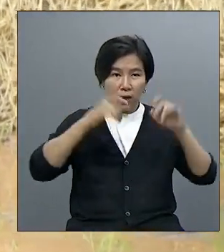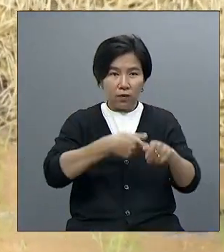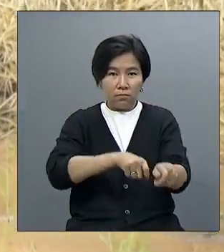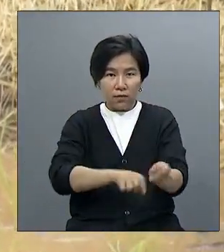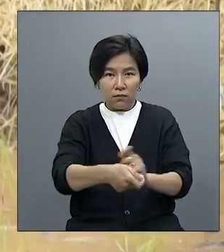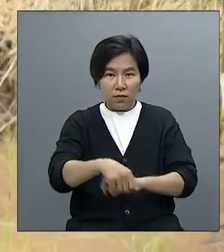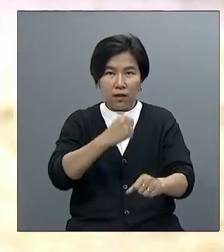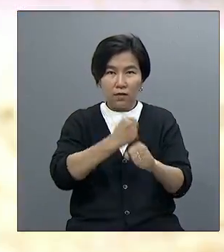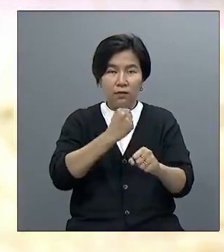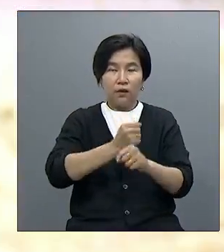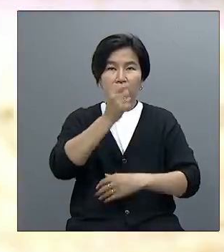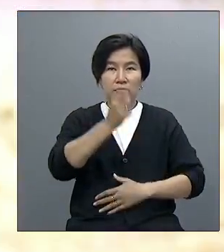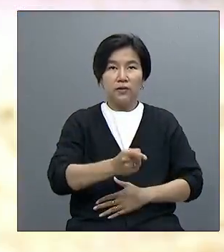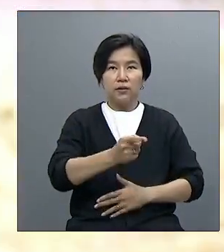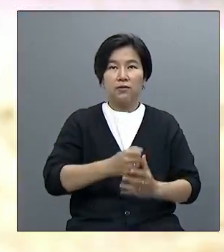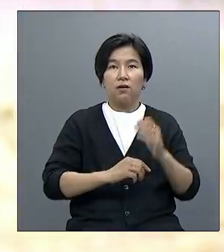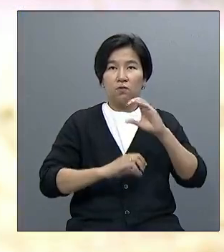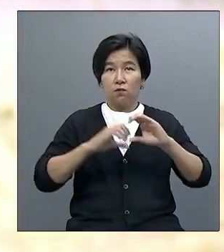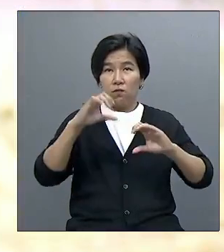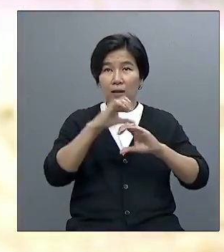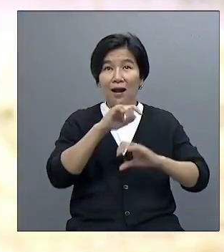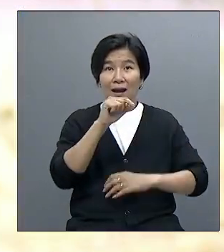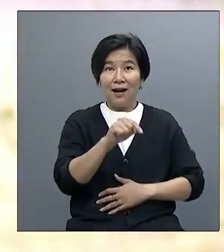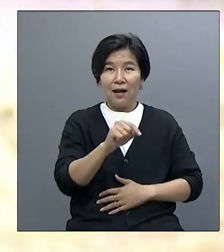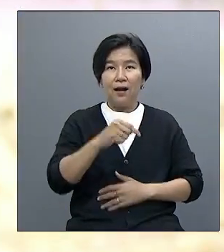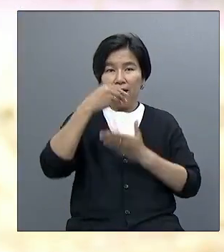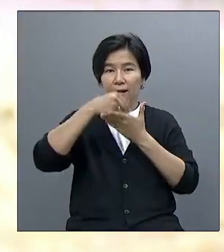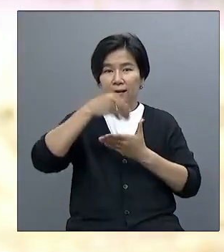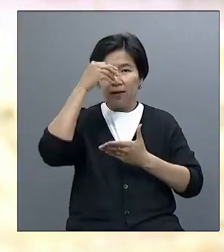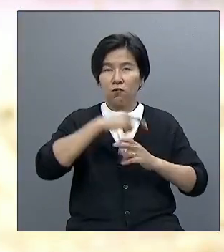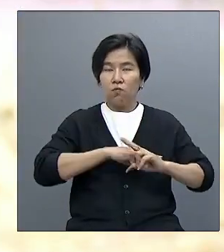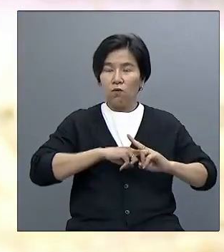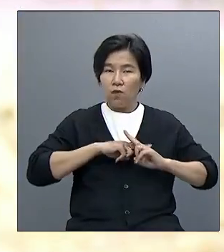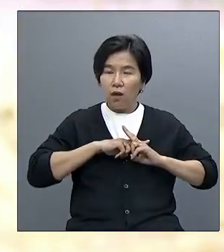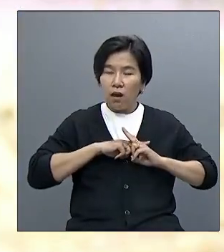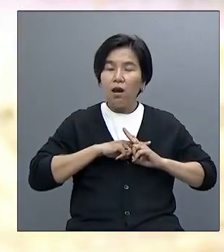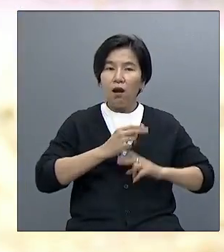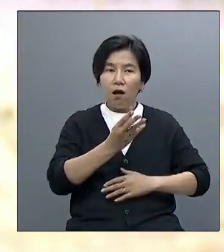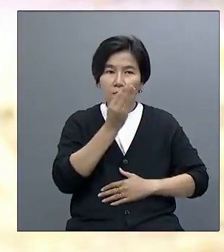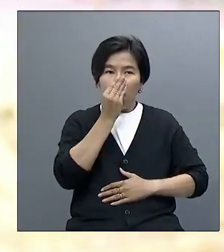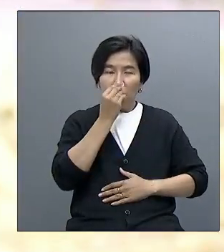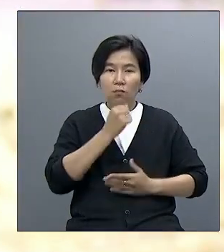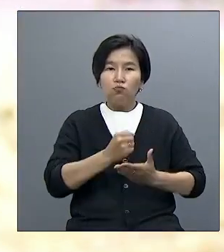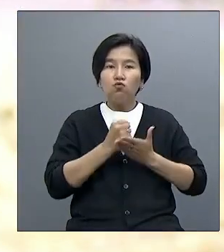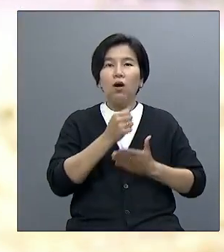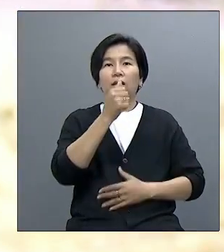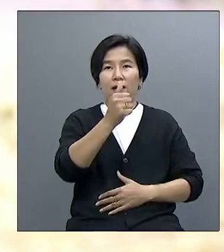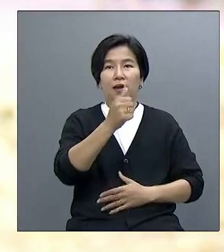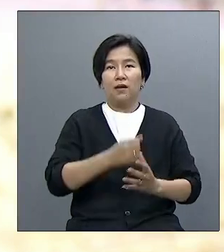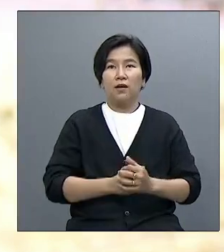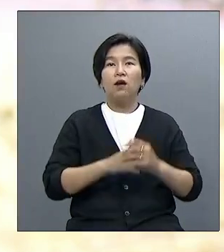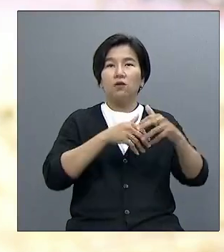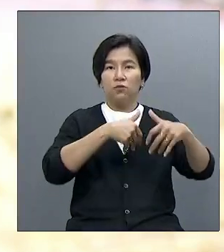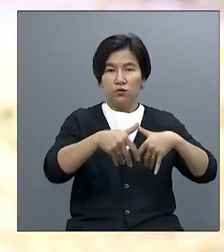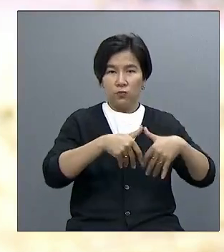งและในท้ายที่สุดโครงการนี้ก็เพื่อต้องการให้นักเรียนได้พึ่งพาตนเองได้และในท้ายที่สุดจริงๆแล้วชุมชนและสัง